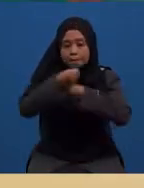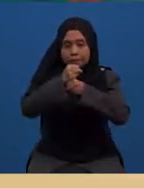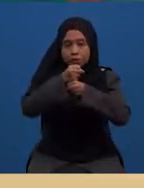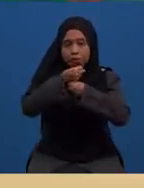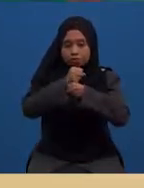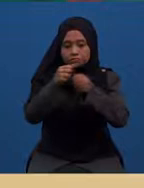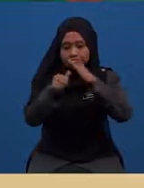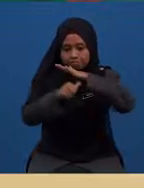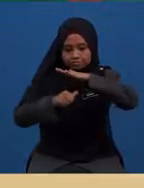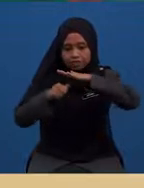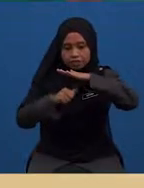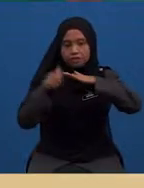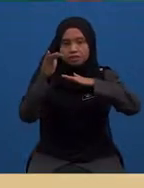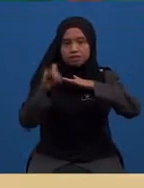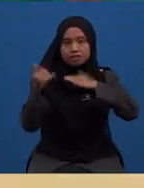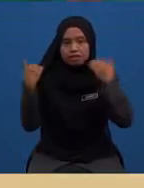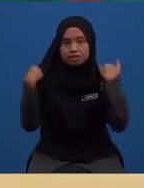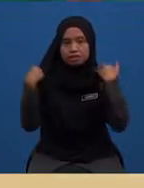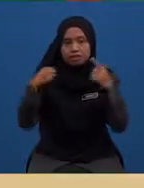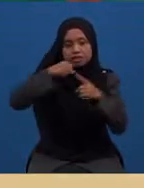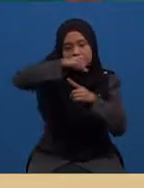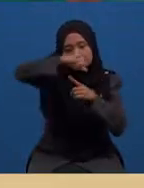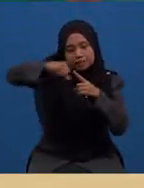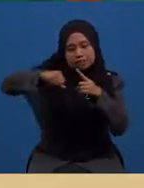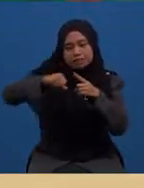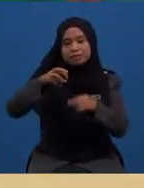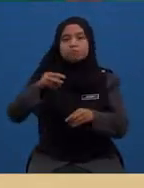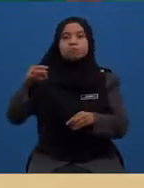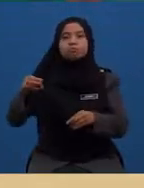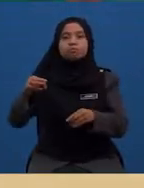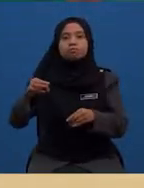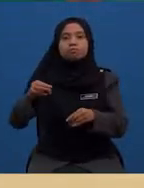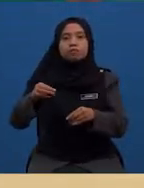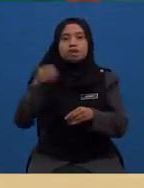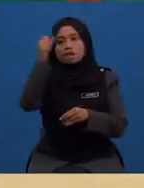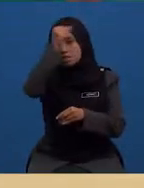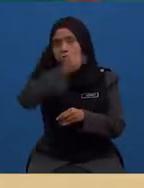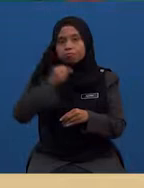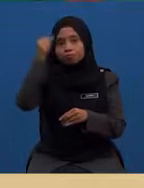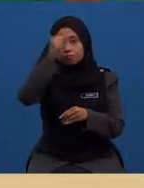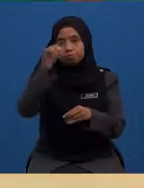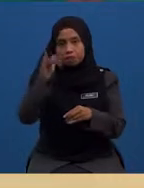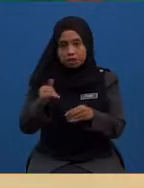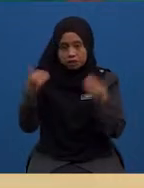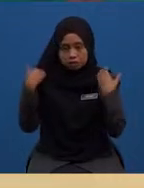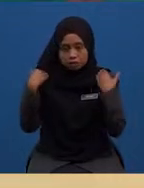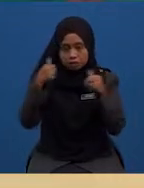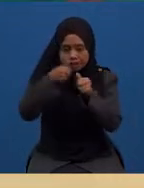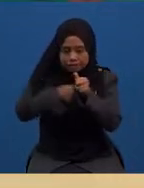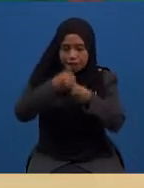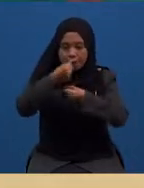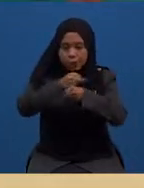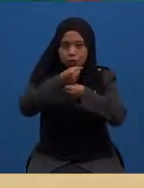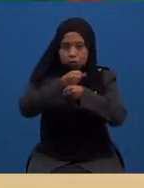bentuk-bentuk asas yang ada di sekeliling murid-murid. Ciri-ciri yang terdapat pada setiap